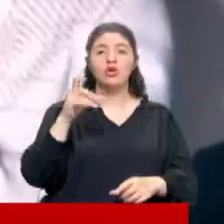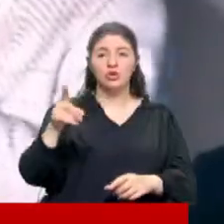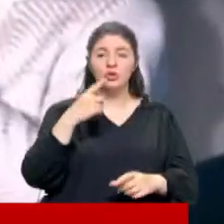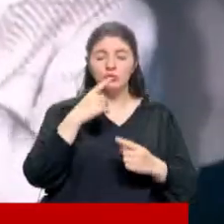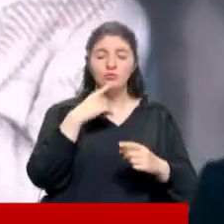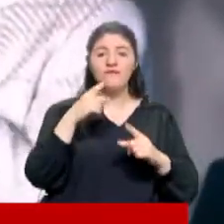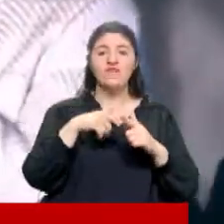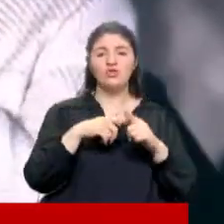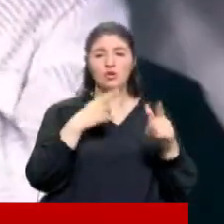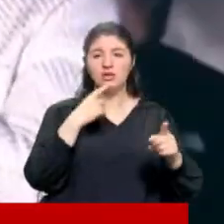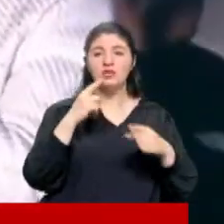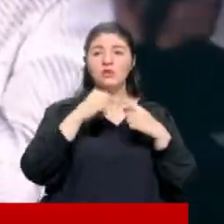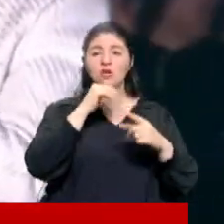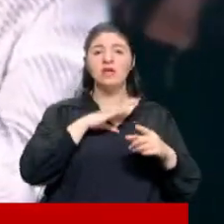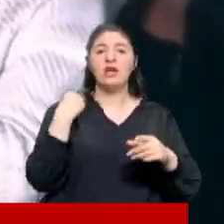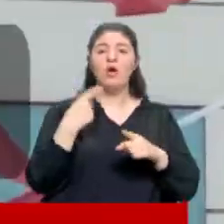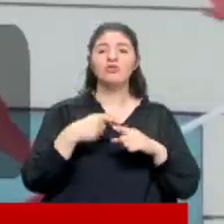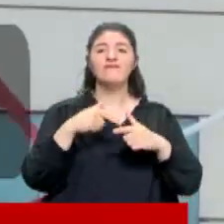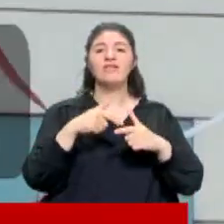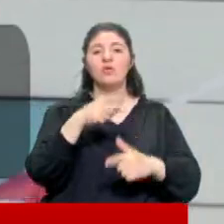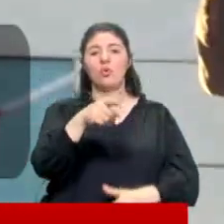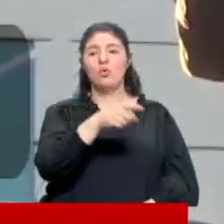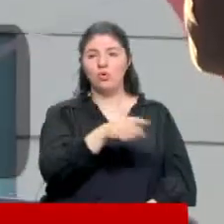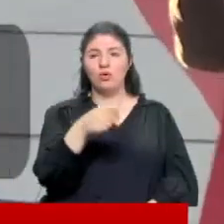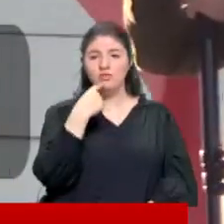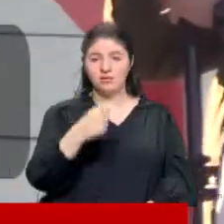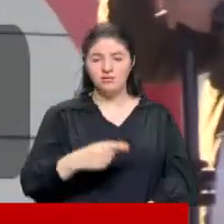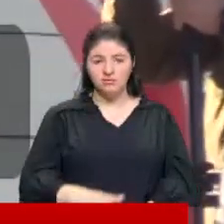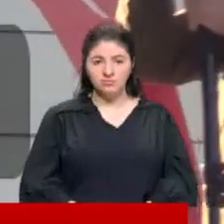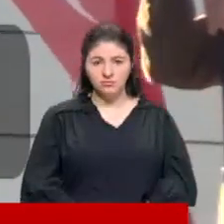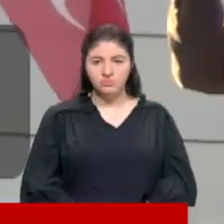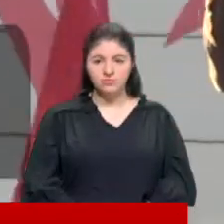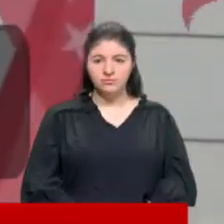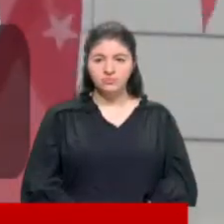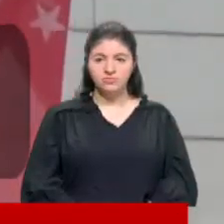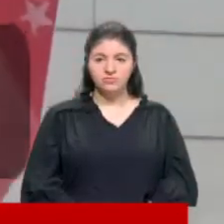işaret etti. Kılıçdaroğlu FETÖ'nün yeni ortağı dedi. Üzüldüğüm taraf şu.